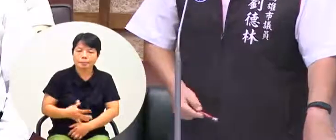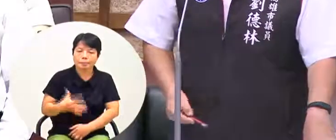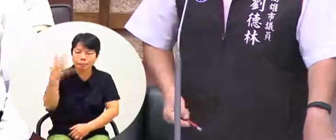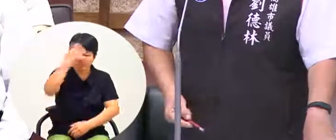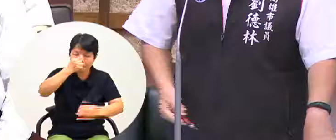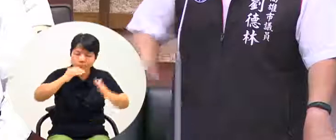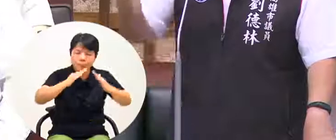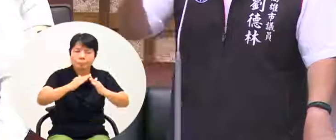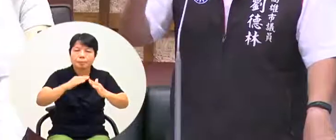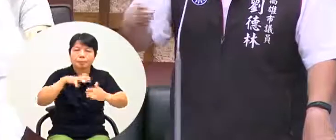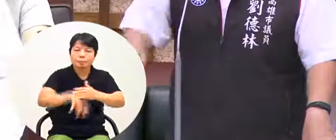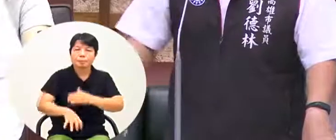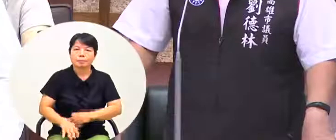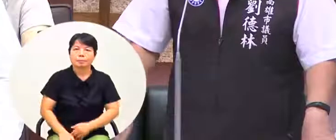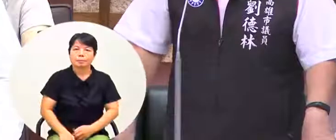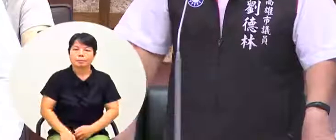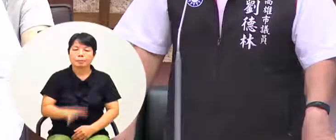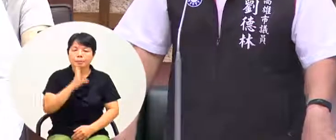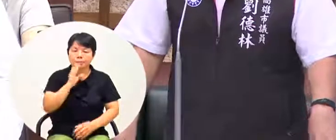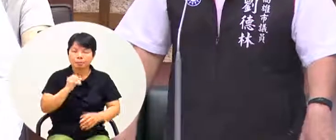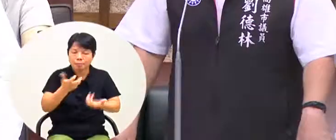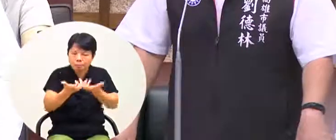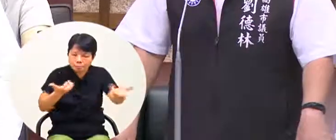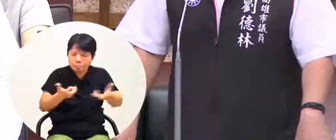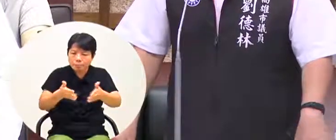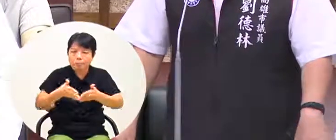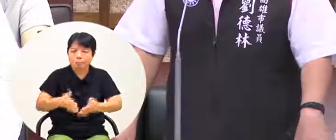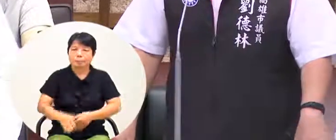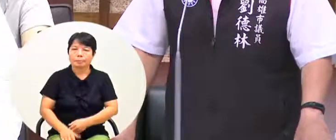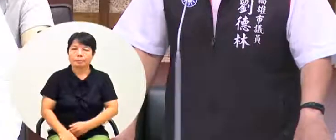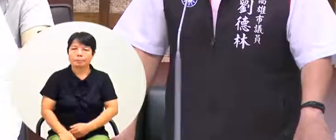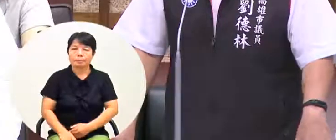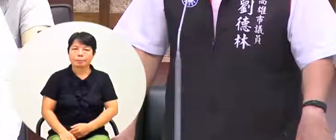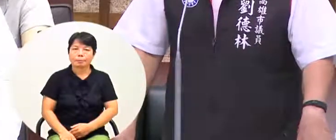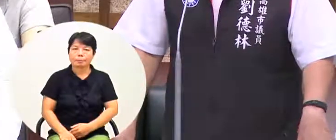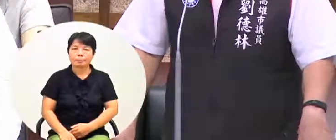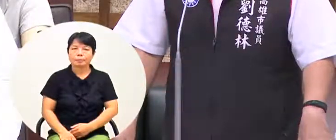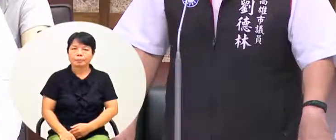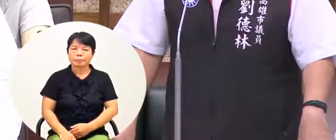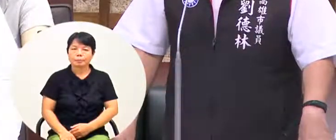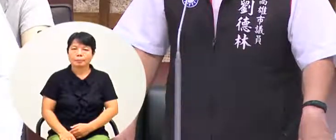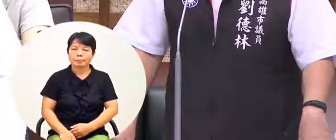所区隔哦？你这边也要做一个放宽的动作。